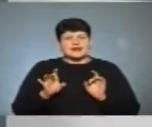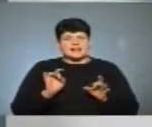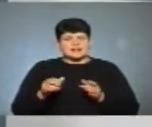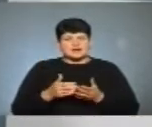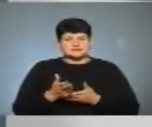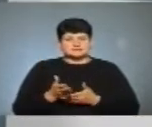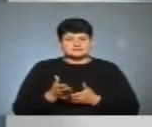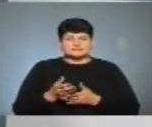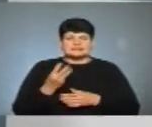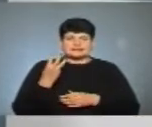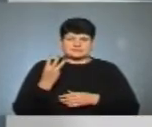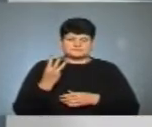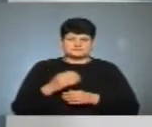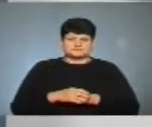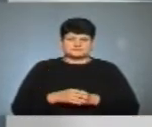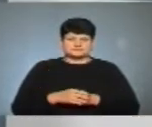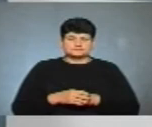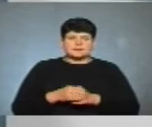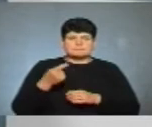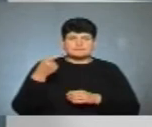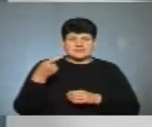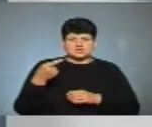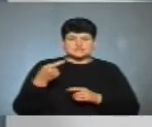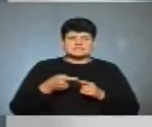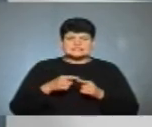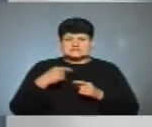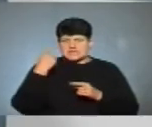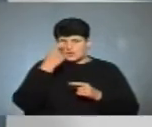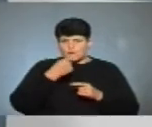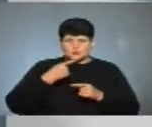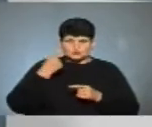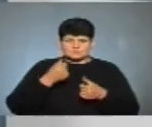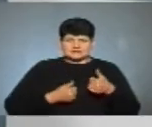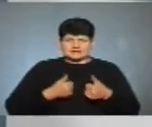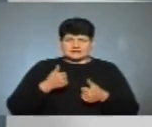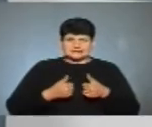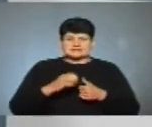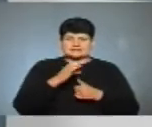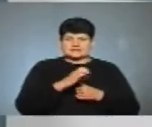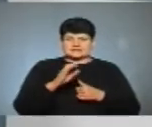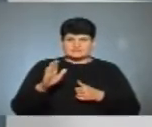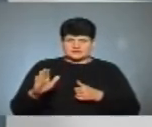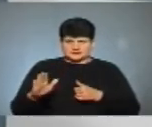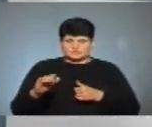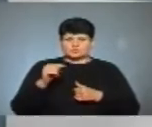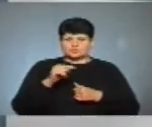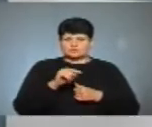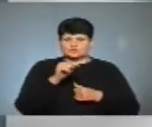політичною? Три чинники. Перше – це особистий рейтинг Сергія Віталійовича, тому